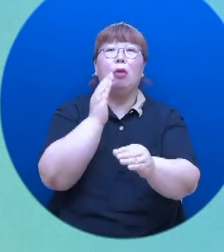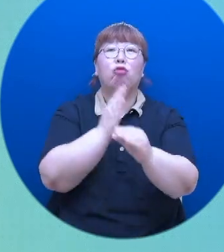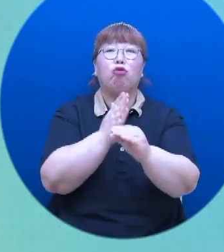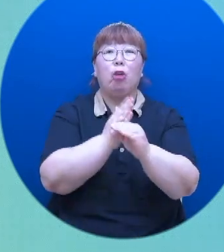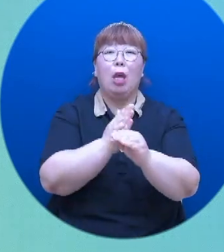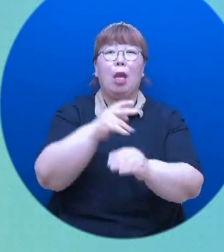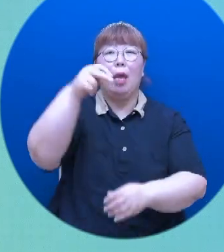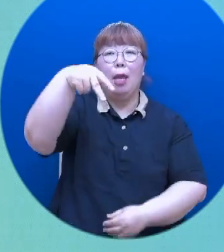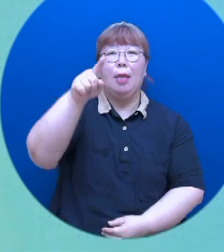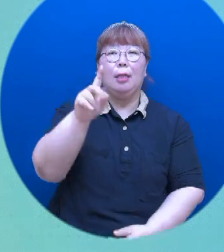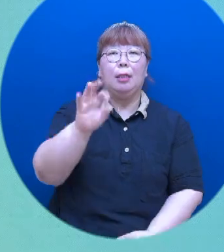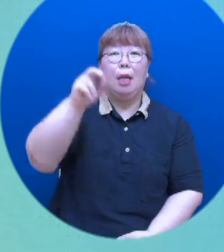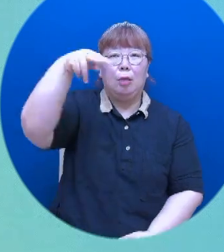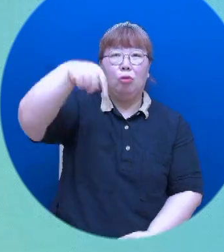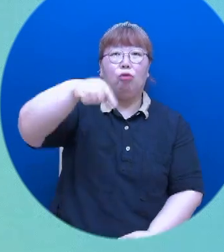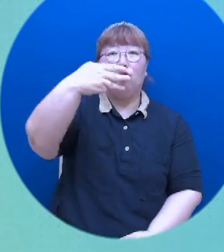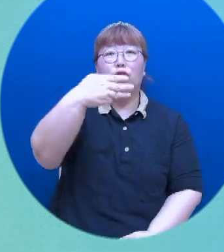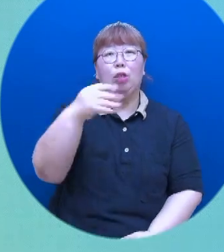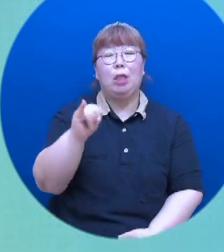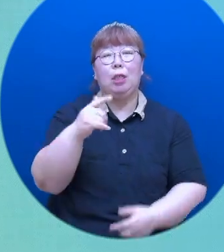아래로 가잖아요.